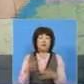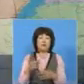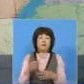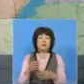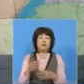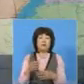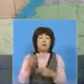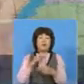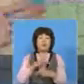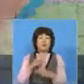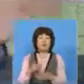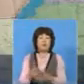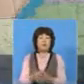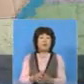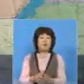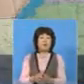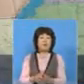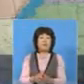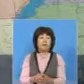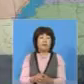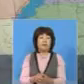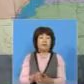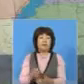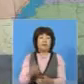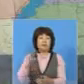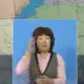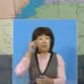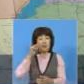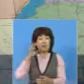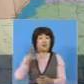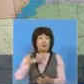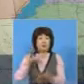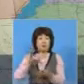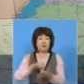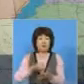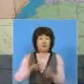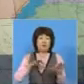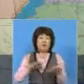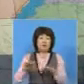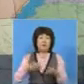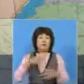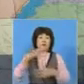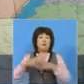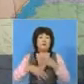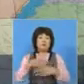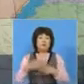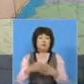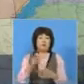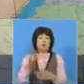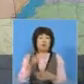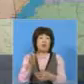партнерами, также там была и страна КНР, мы смогли реализовать проект по переработке газа. Сейчас